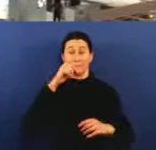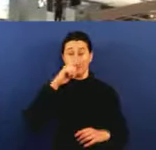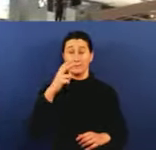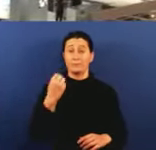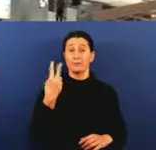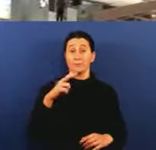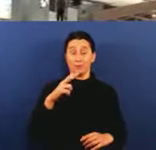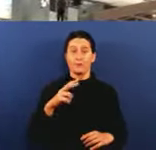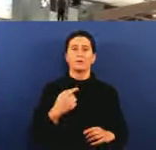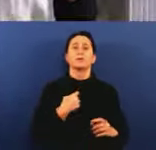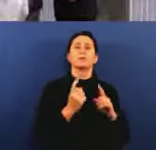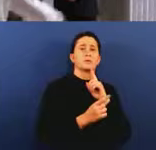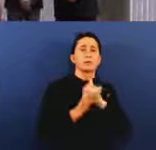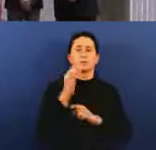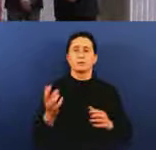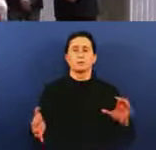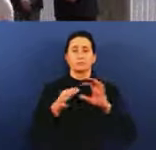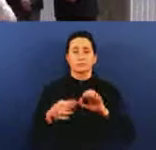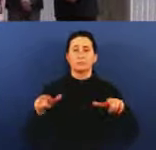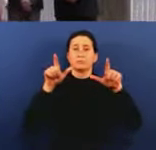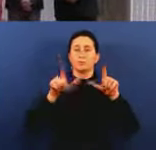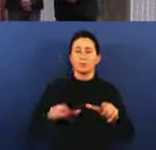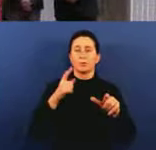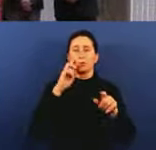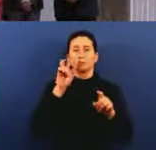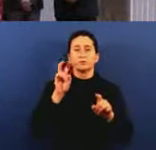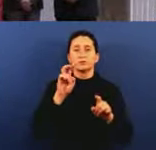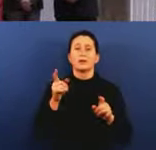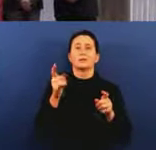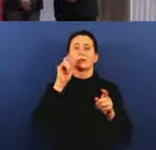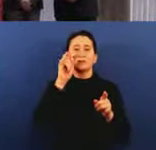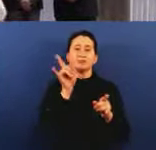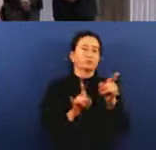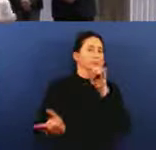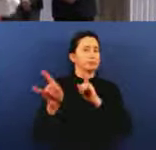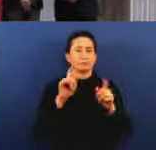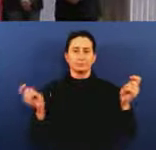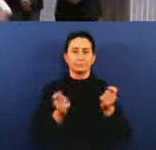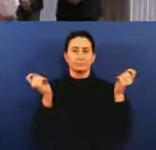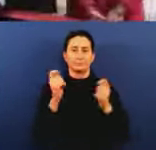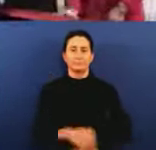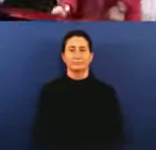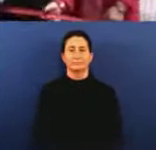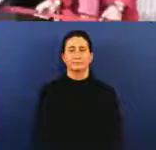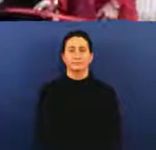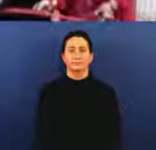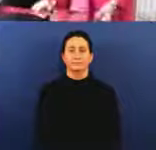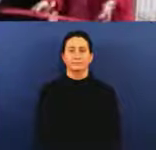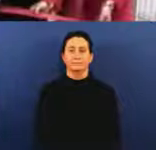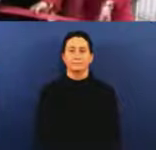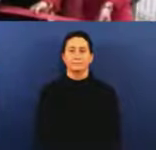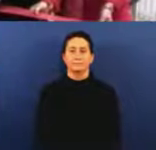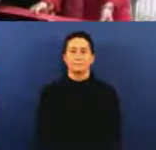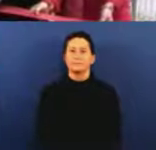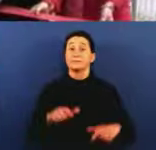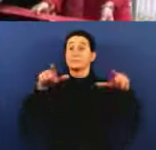aurrean erakusteko asmoz. Horrek osatzen baitu, lehenengo, turismo merkatua. Bizkaiko Foru Aldundiak eta Bilboko udalak espazioa partekatuko